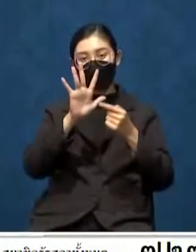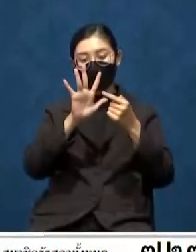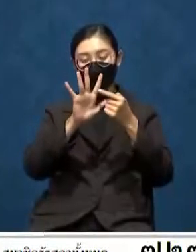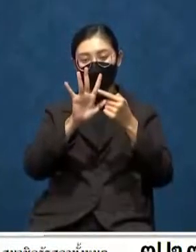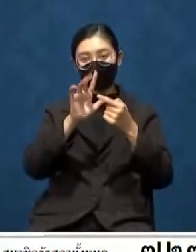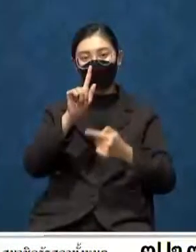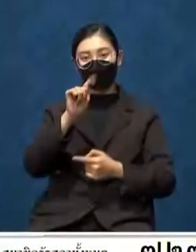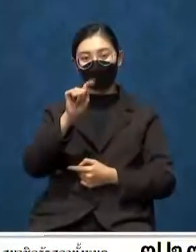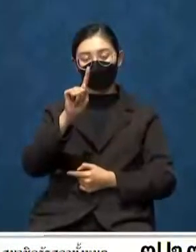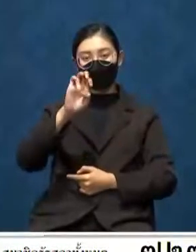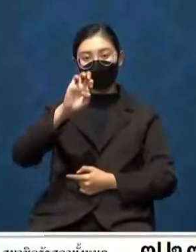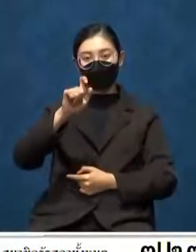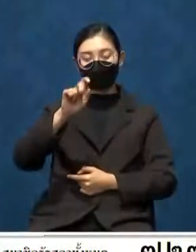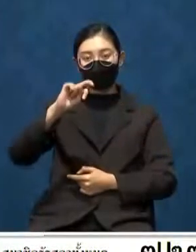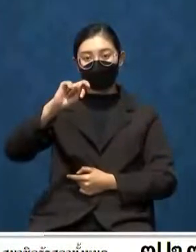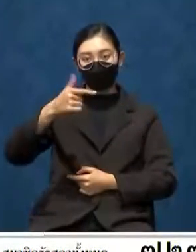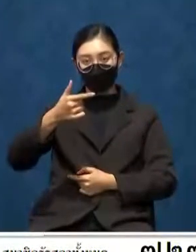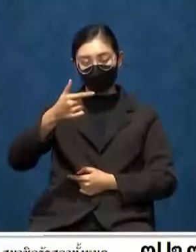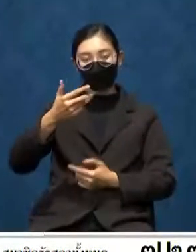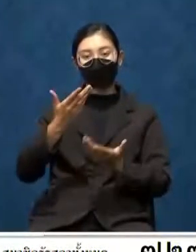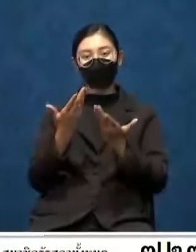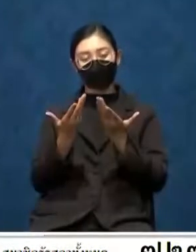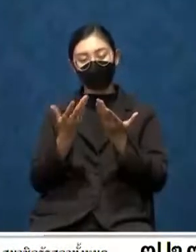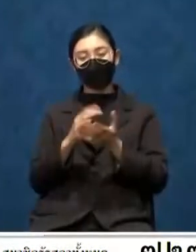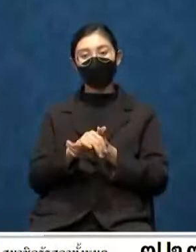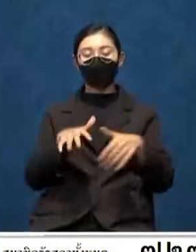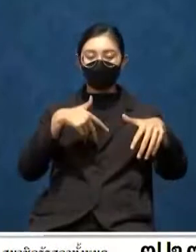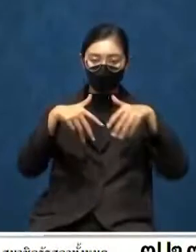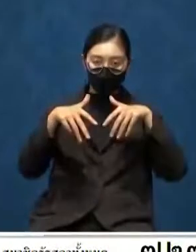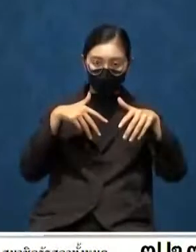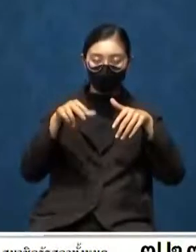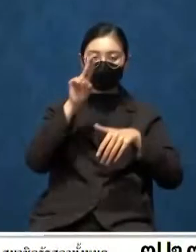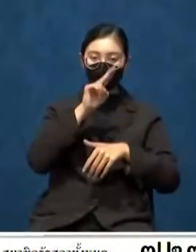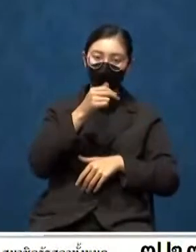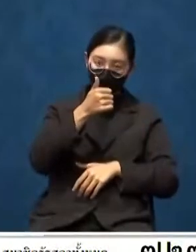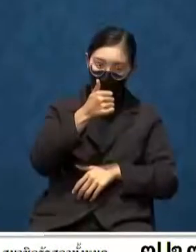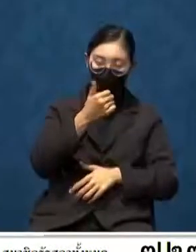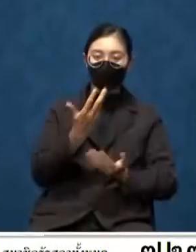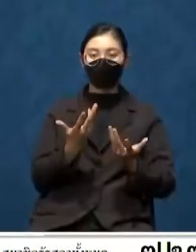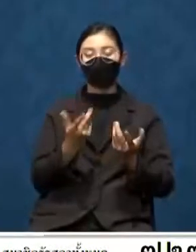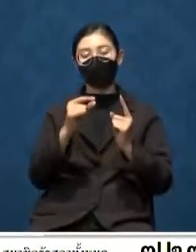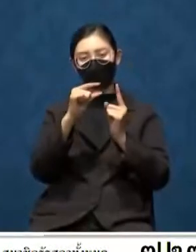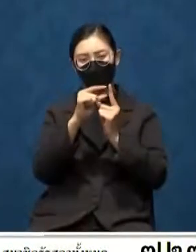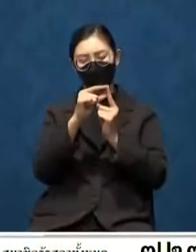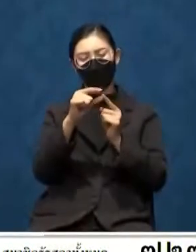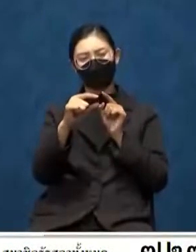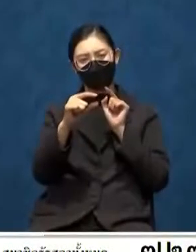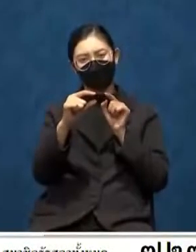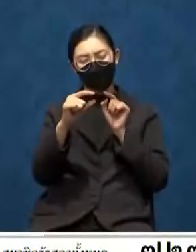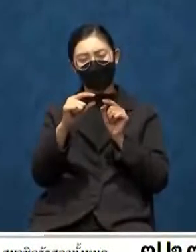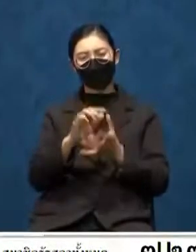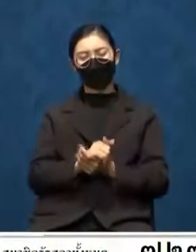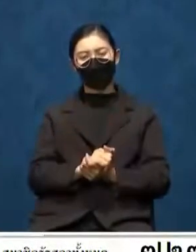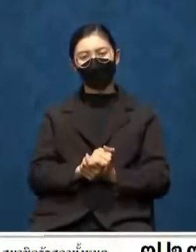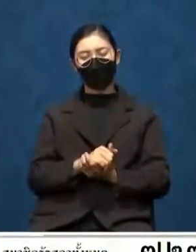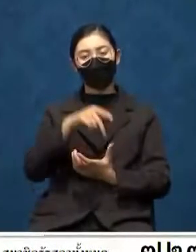สะดวกบางที่ก็จะไม่มีและจะไม่มีหรืออะไรนะครับผมเข้าใจว่าในกฎหมายประกอบรัฐธรรมนูญก็ดีกฎหมาย